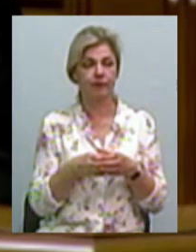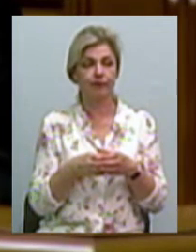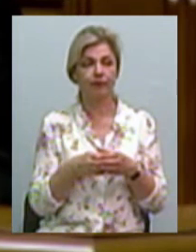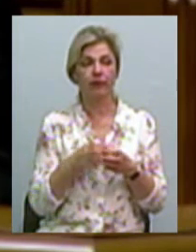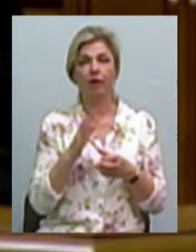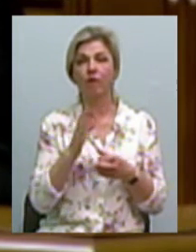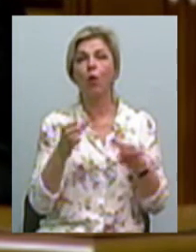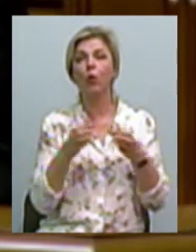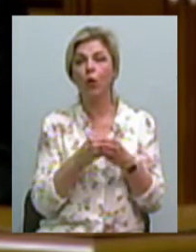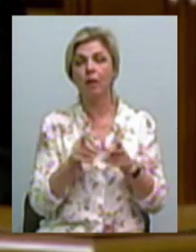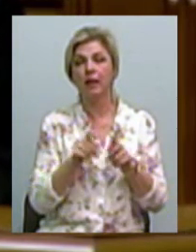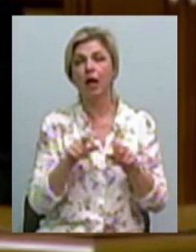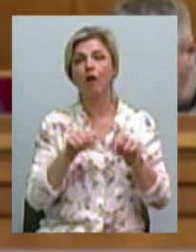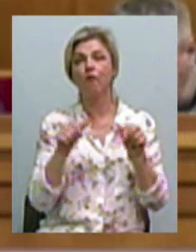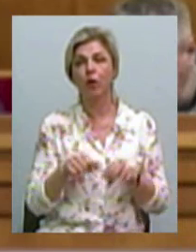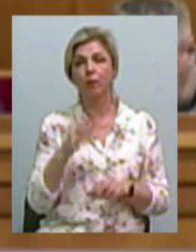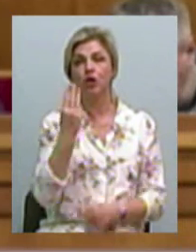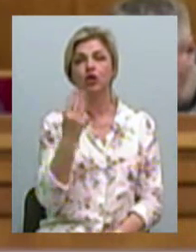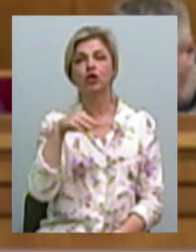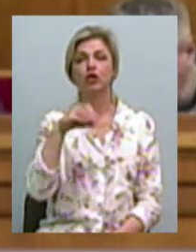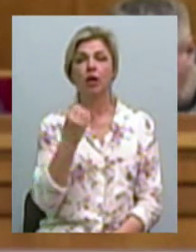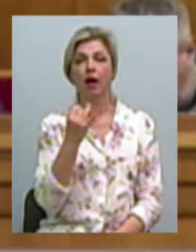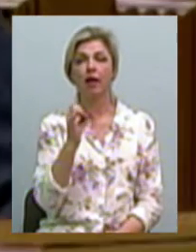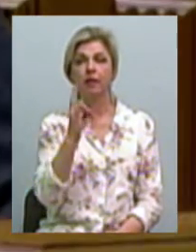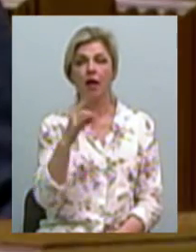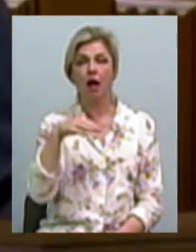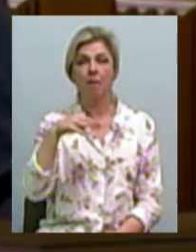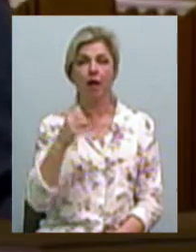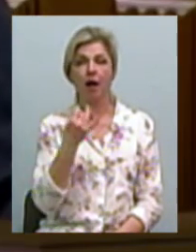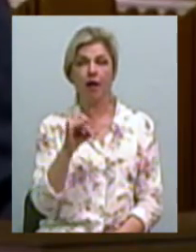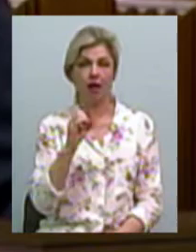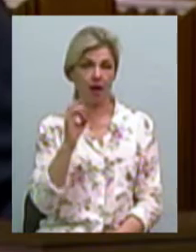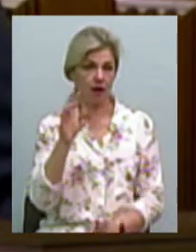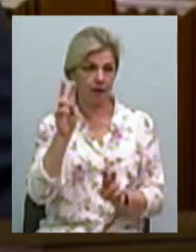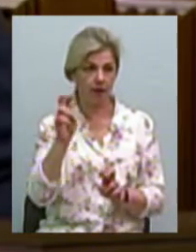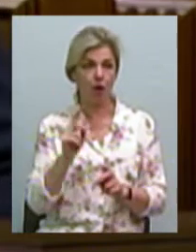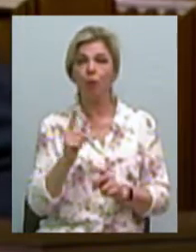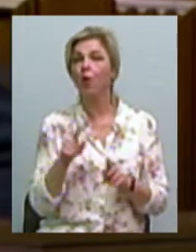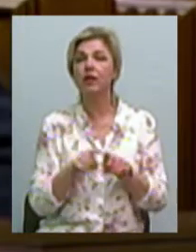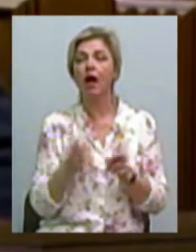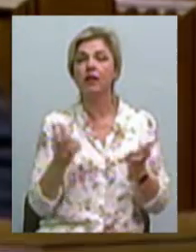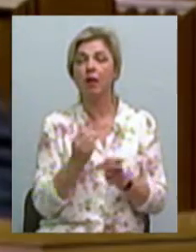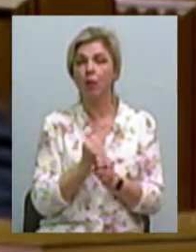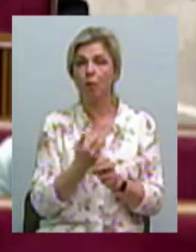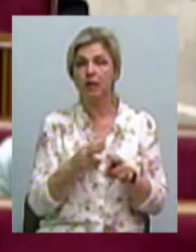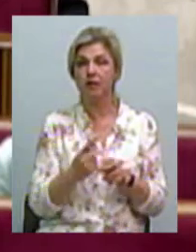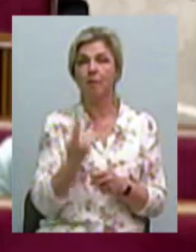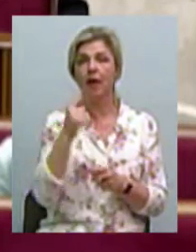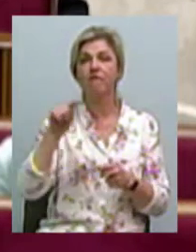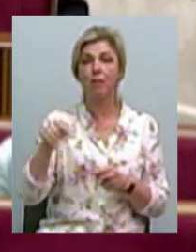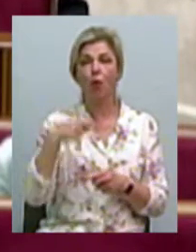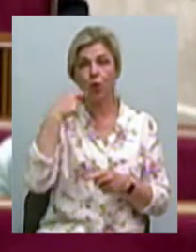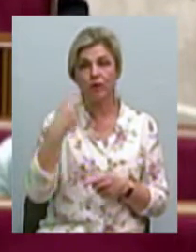групі так званої формули Штайнмаєра. Чому це потрібно було зробити? Тому що це передумова, вимога Росії для